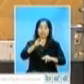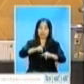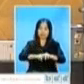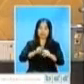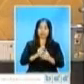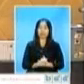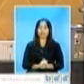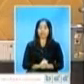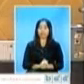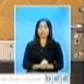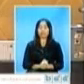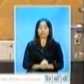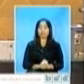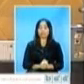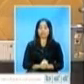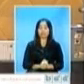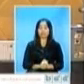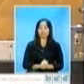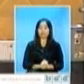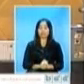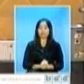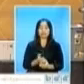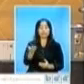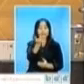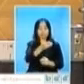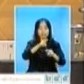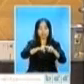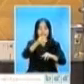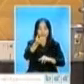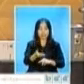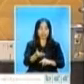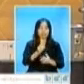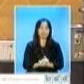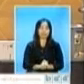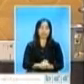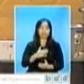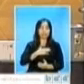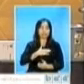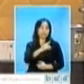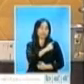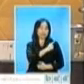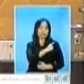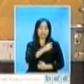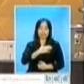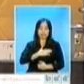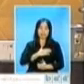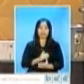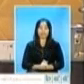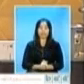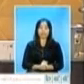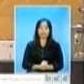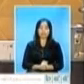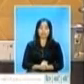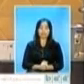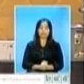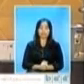ความไม่พอใจคุณอภิสิทธิ์ก็พูดต่อนะคะว่าเอ๊ะก่อนหน้านี้ก็เรียกร้องไปแล้วนะก็ถามแล้วว่าเอ๊ะจะทำยังไงเนี่ยนะการทำหน้า